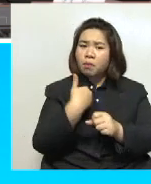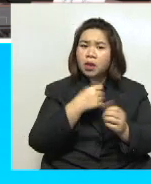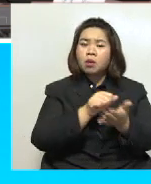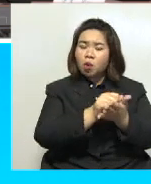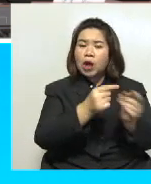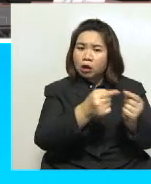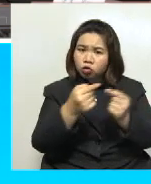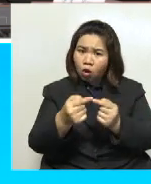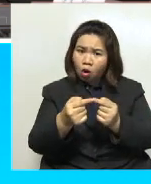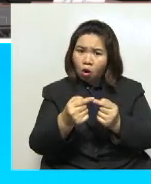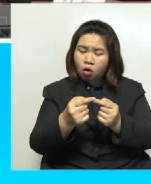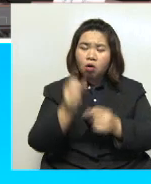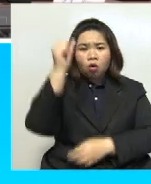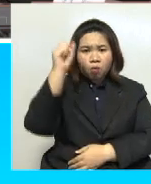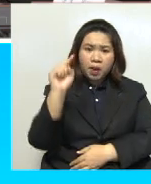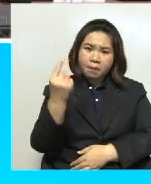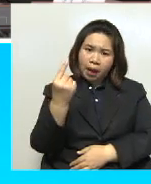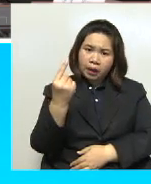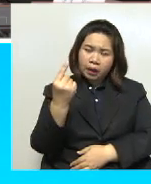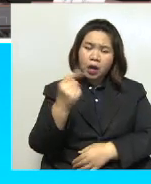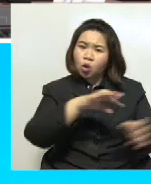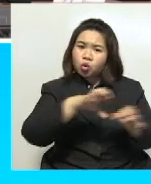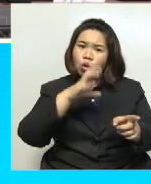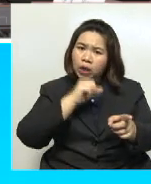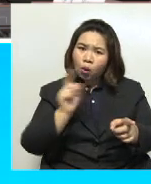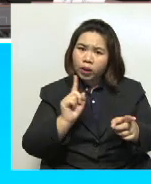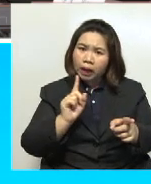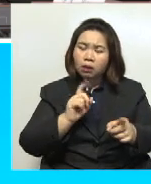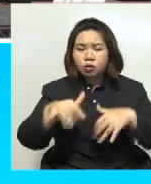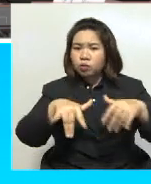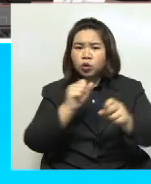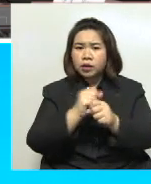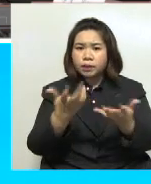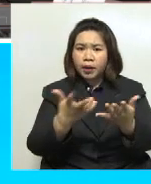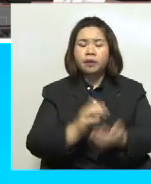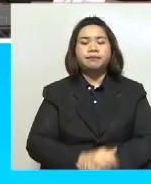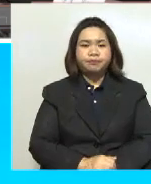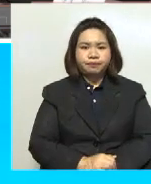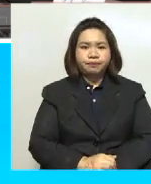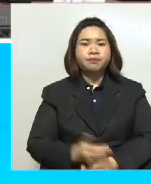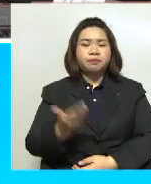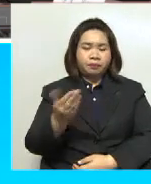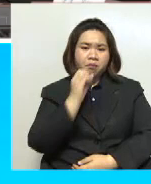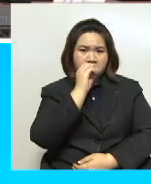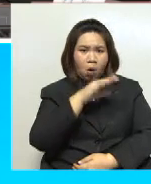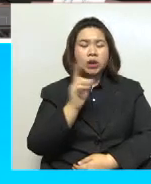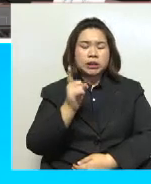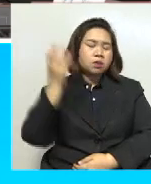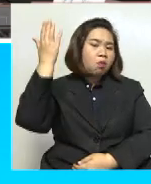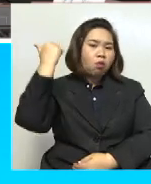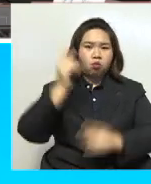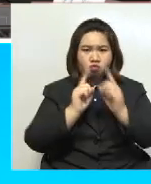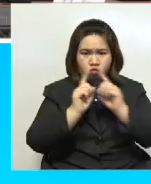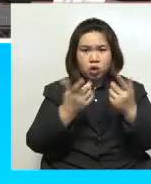าหยุดแล้วเราทำยังไงต่อไปแล้วผู้โดยสารอะไรประมาณเนี้ยค่ะ คือเราเคยพูดคุยไปแล้วครั้งหนึ่ง